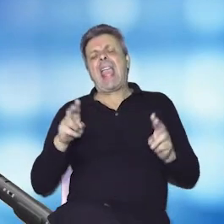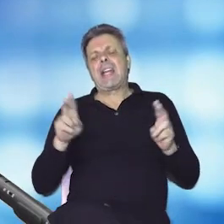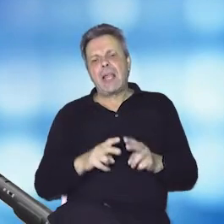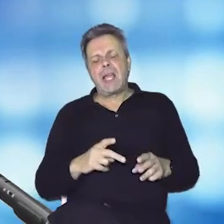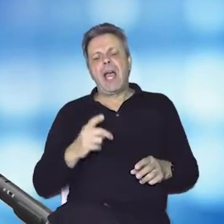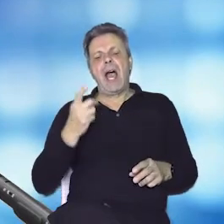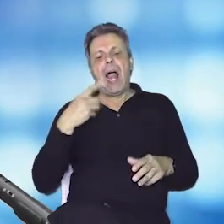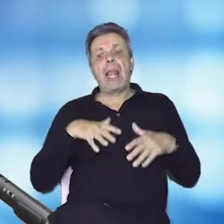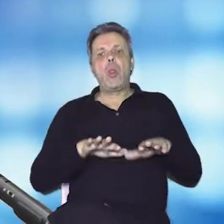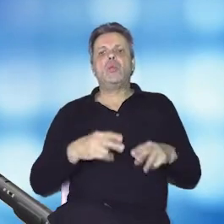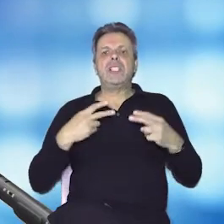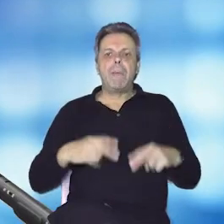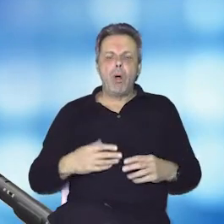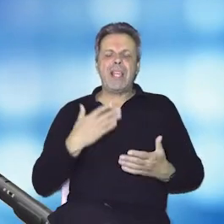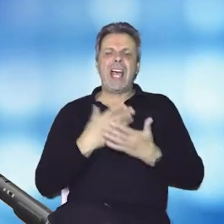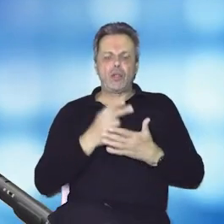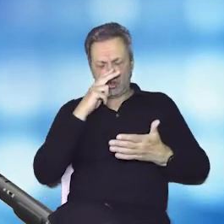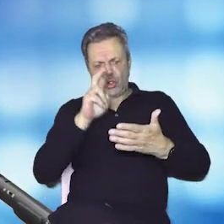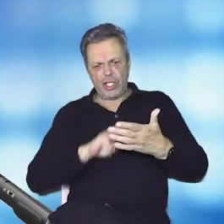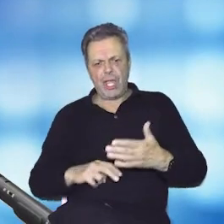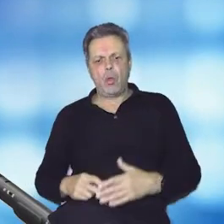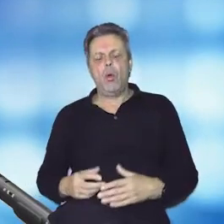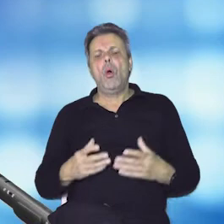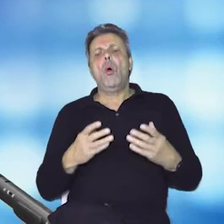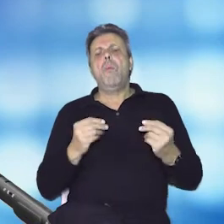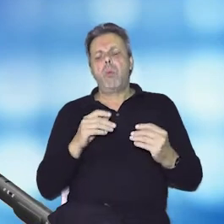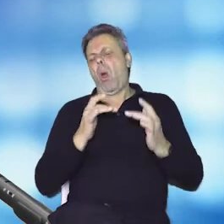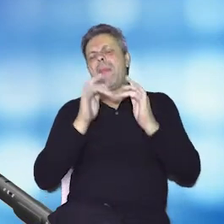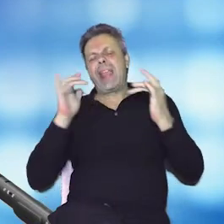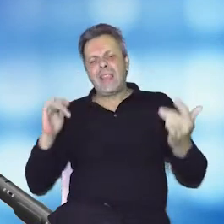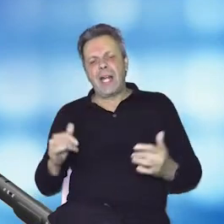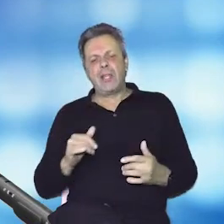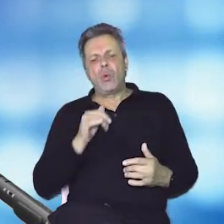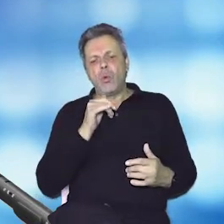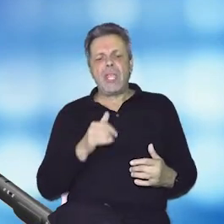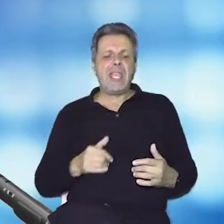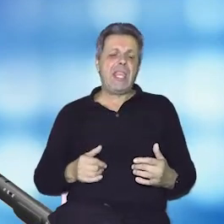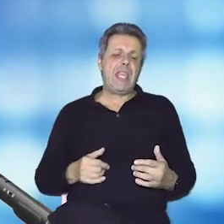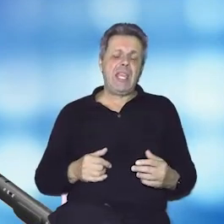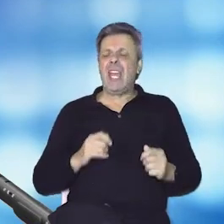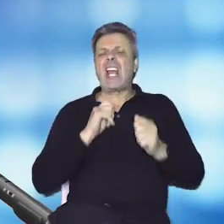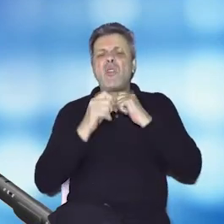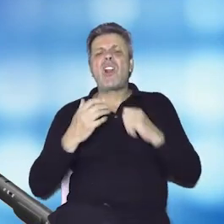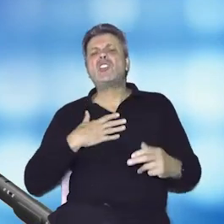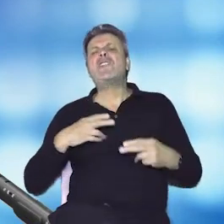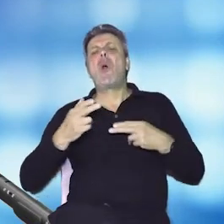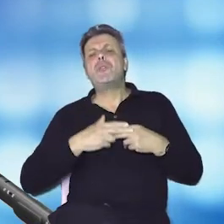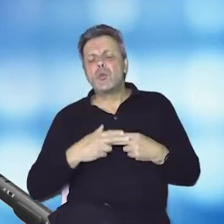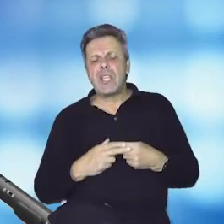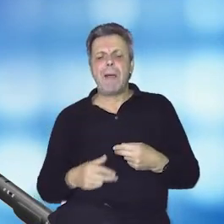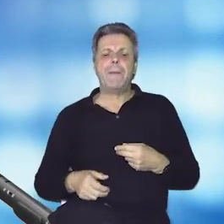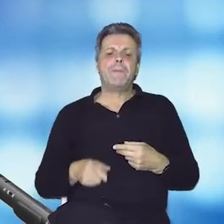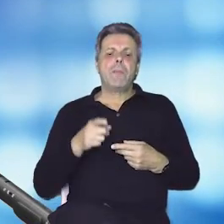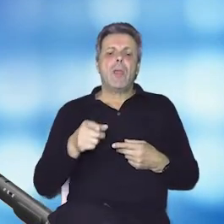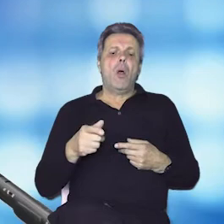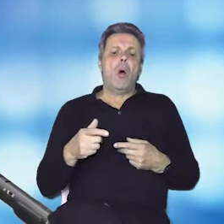ali ljudi se boje jer čitaju puno po internetu, onda puno tako sa svojim susjedima razgovaraju. Oni